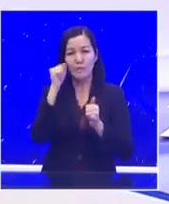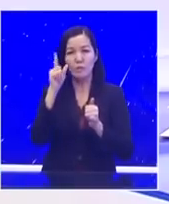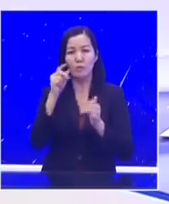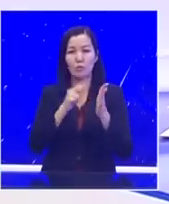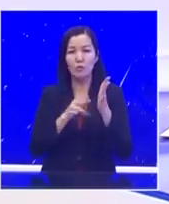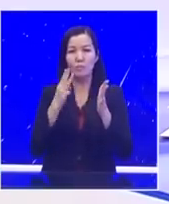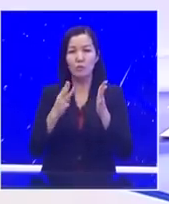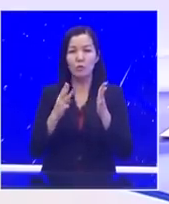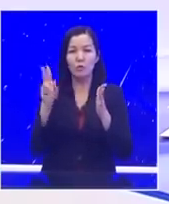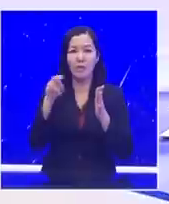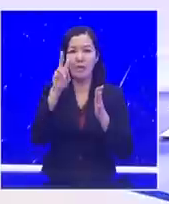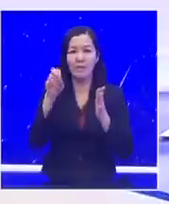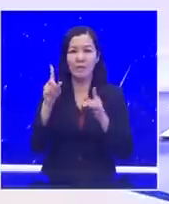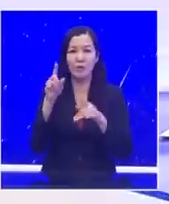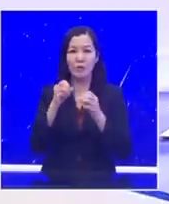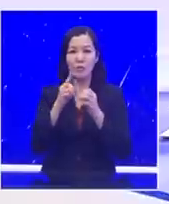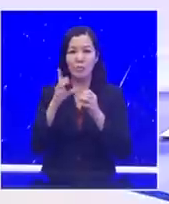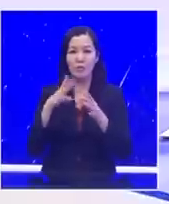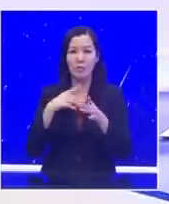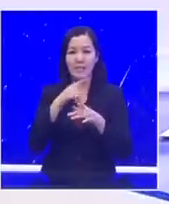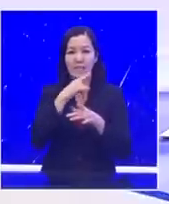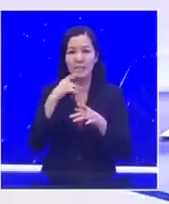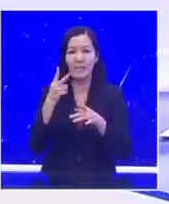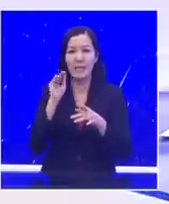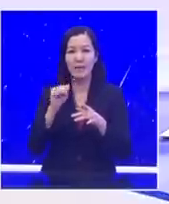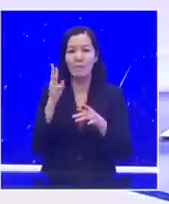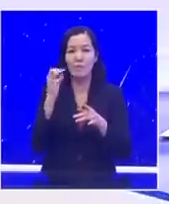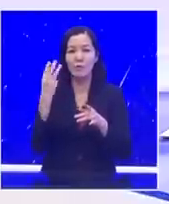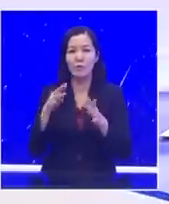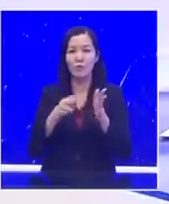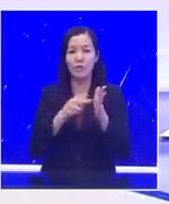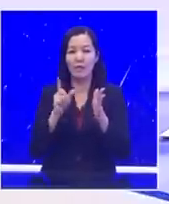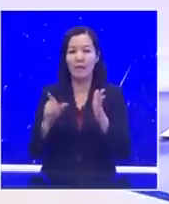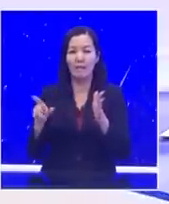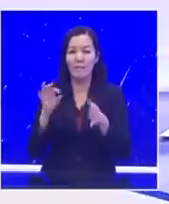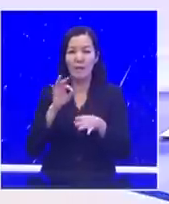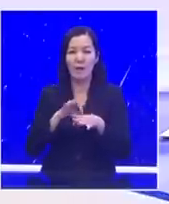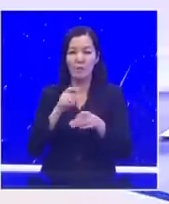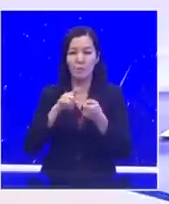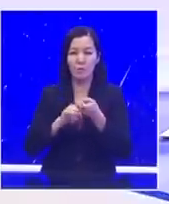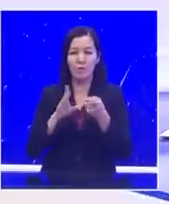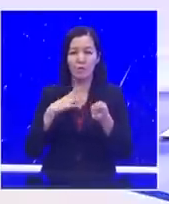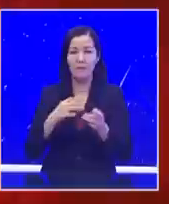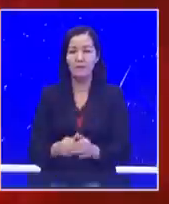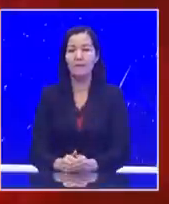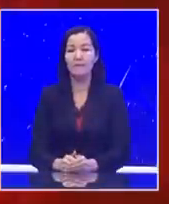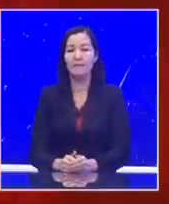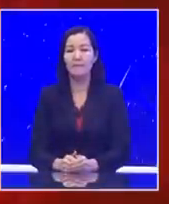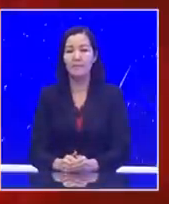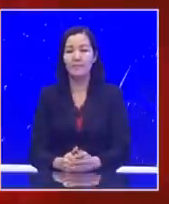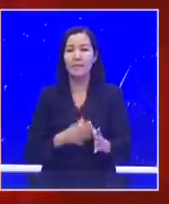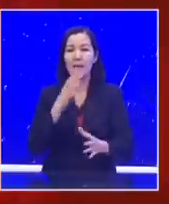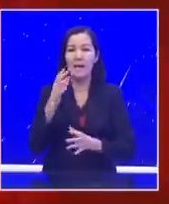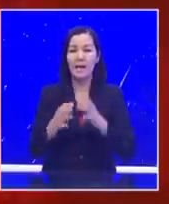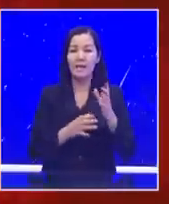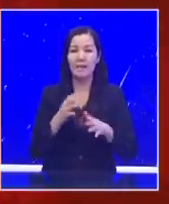173, Қырғызстанда 111-ге жетсе, Ресейде 2337 жағдай тіркелген. Әлем